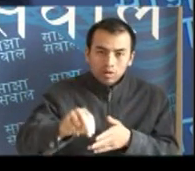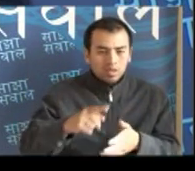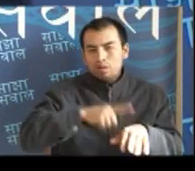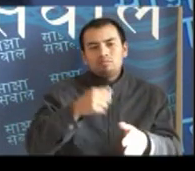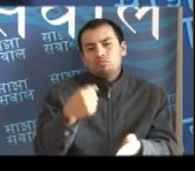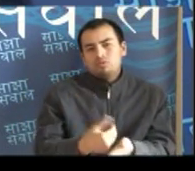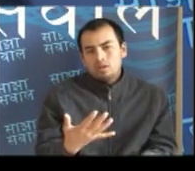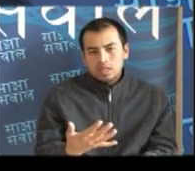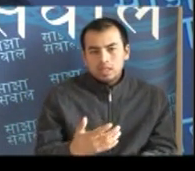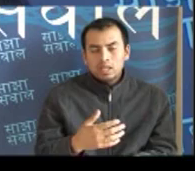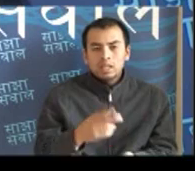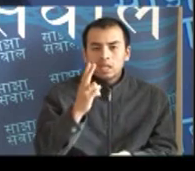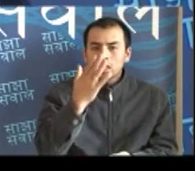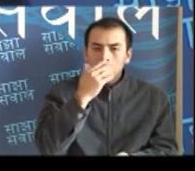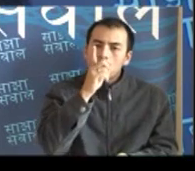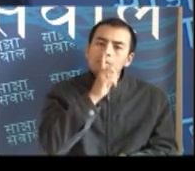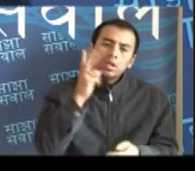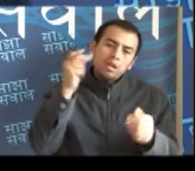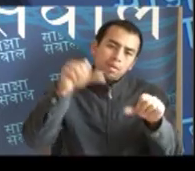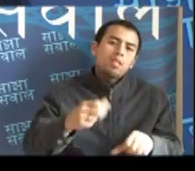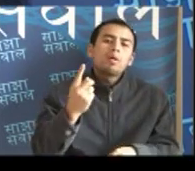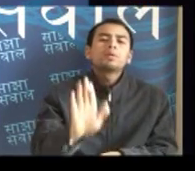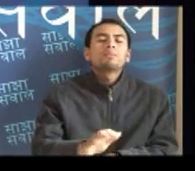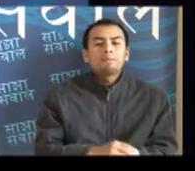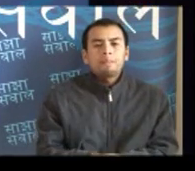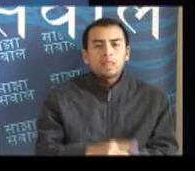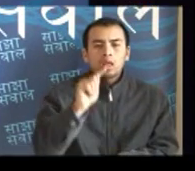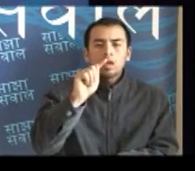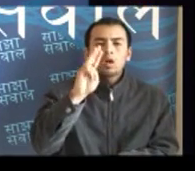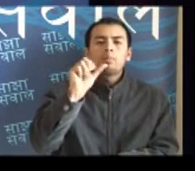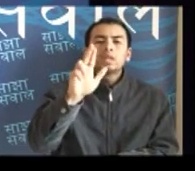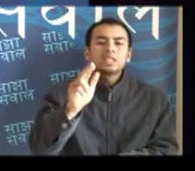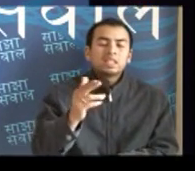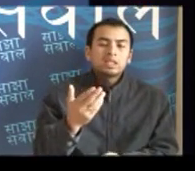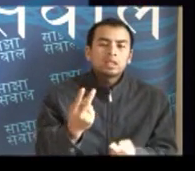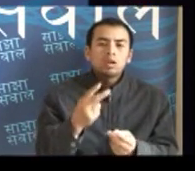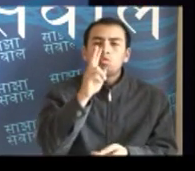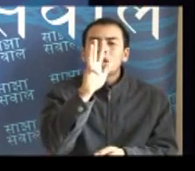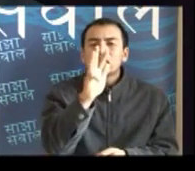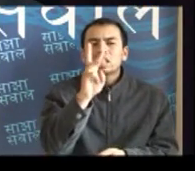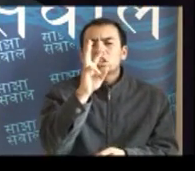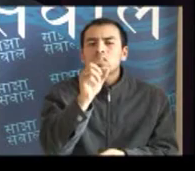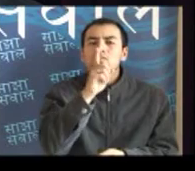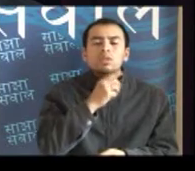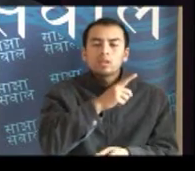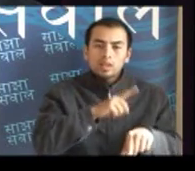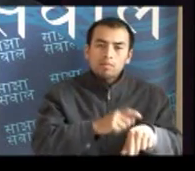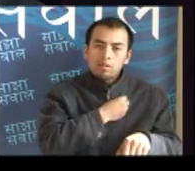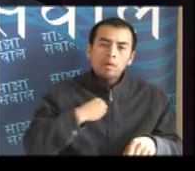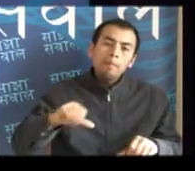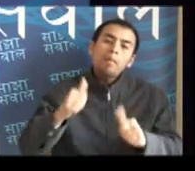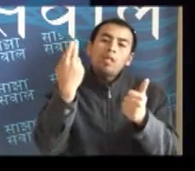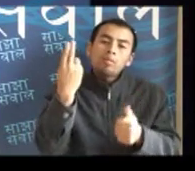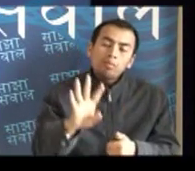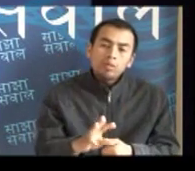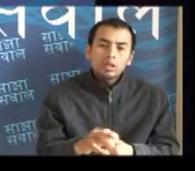पुगेन, अनि त्यो भएर म 1 वर्ष त्यसै मेरो लस भएको छ। कमलजी, तपाईँ झन्डै 29-30 वर्षको उमेरमा विद्यावारिधि गरिसक्नु